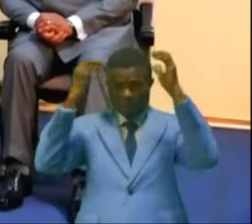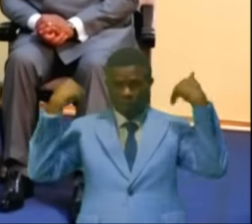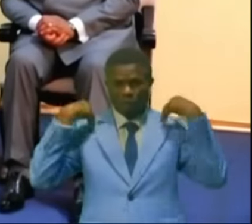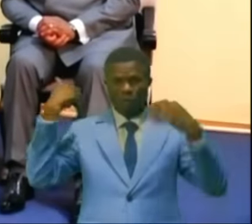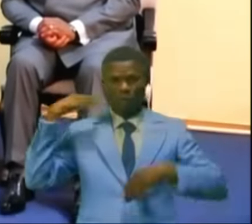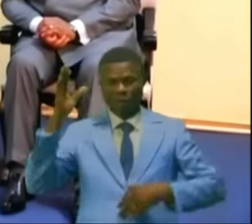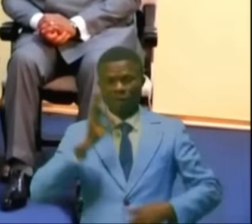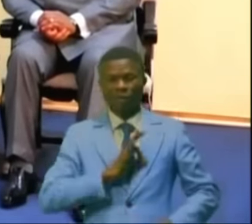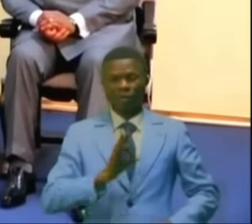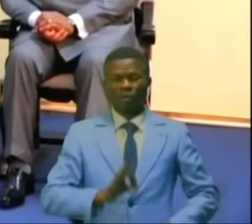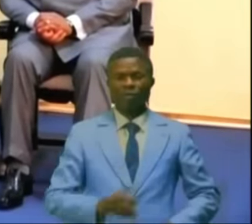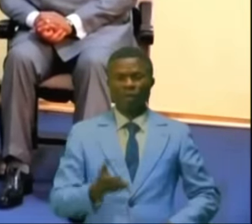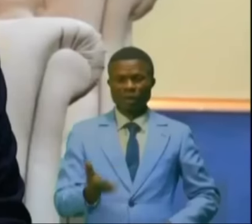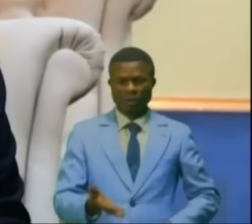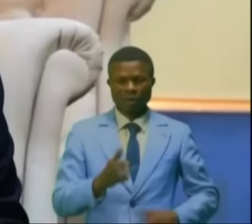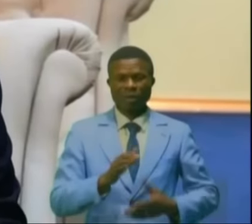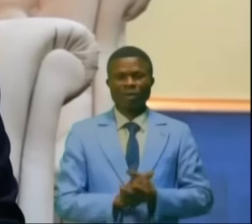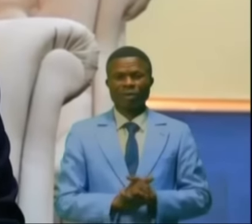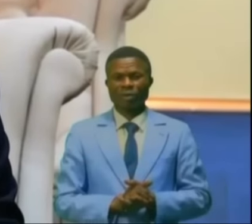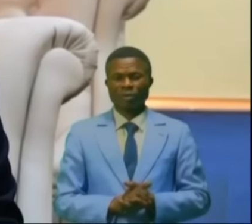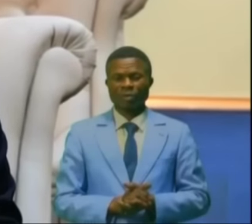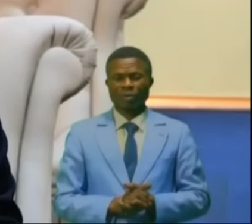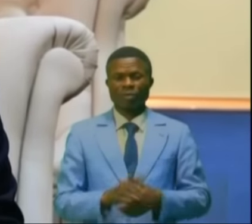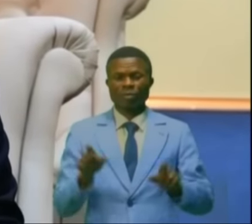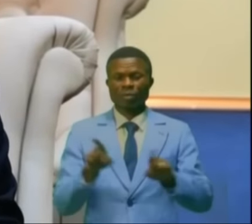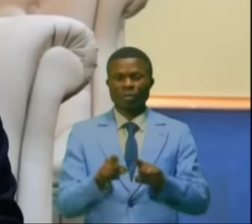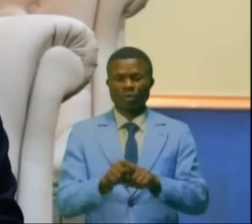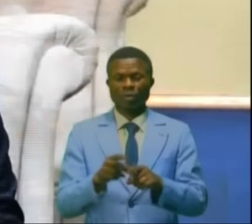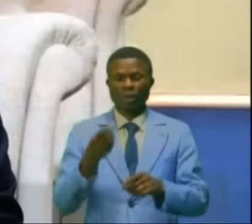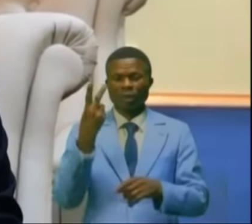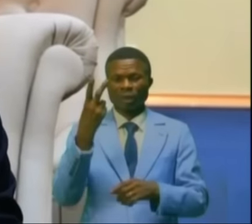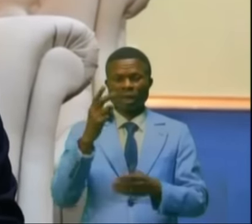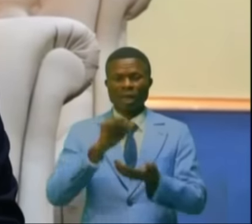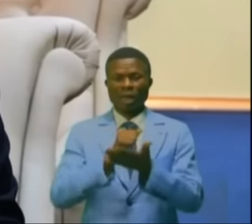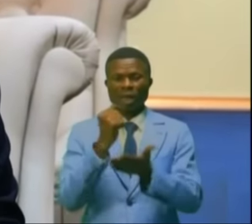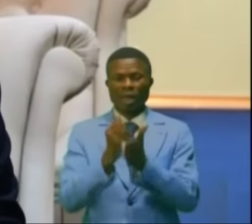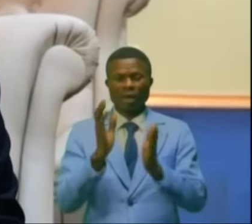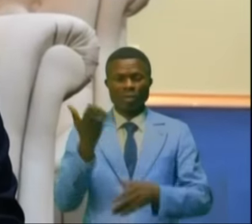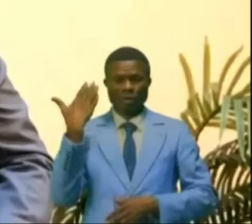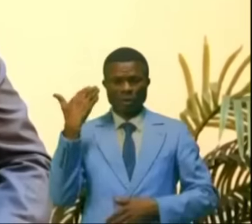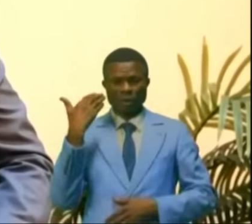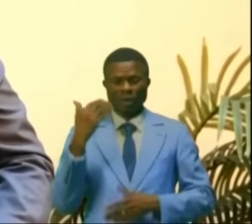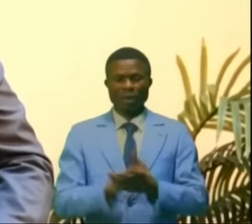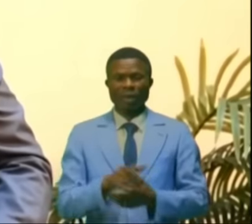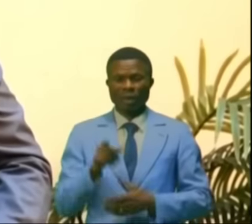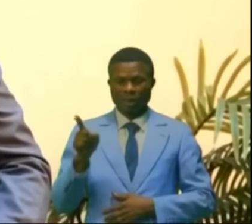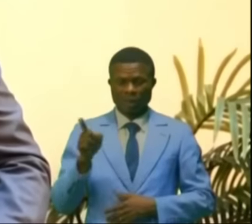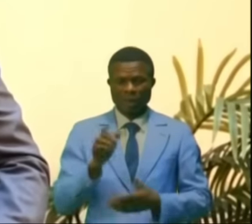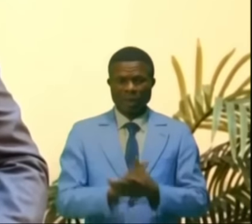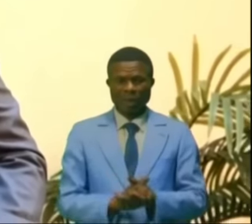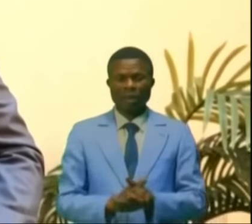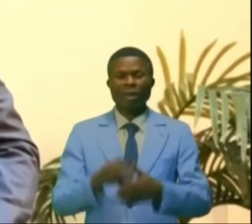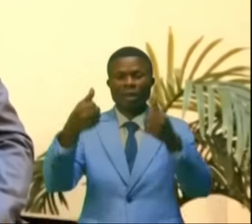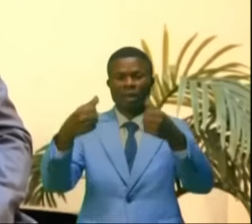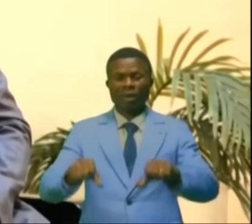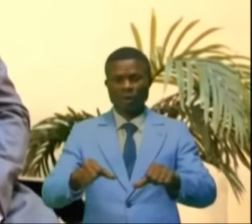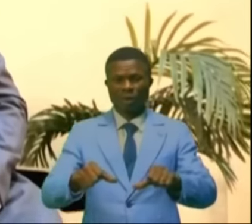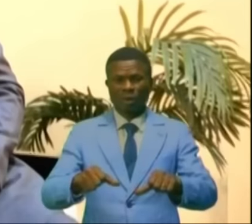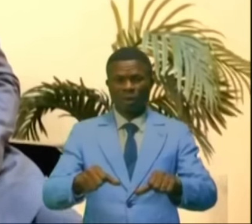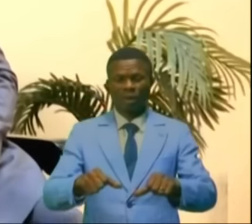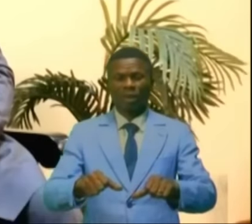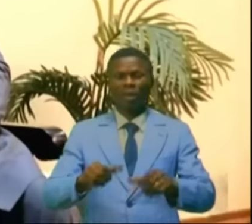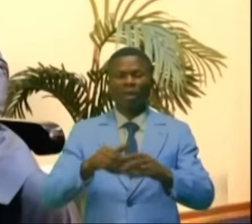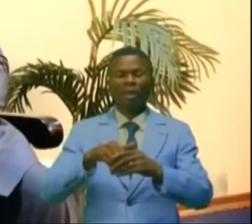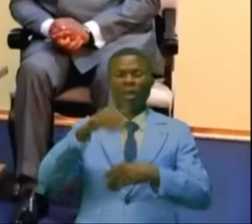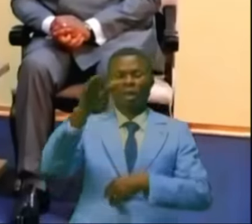l'État Félix-Antoine Tshisekedi Tshilombo. Comme ses deux précédents collègues, Mourad Basser va résider en dehors de